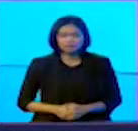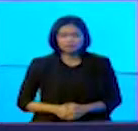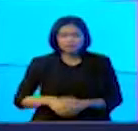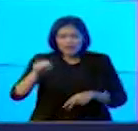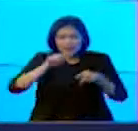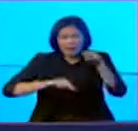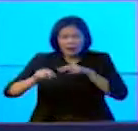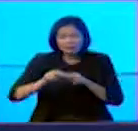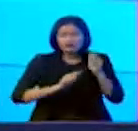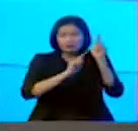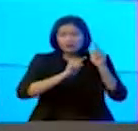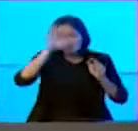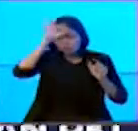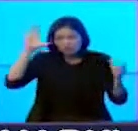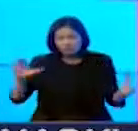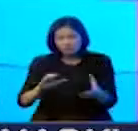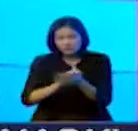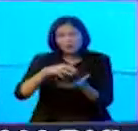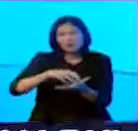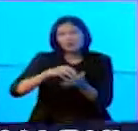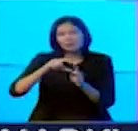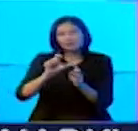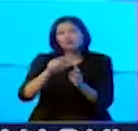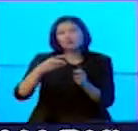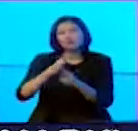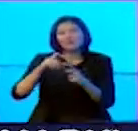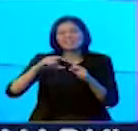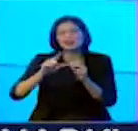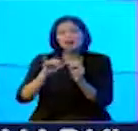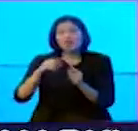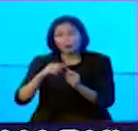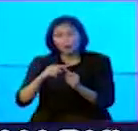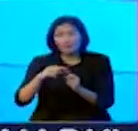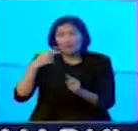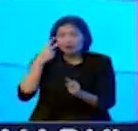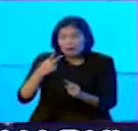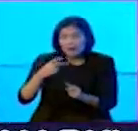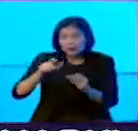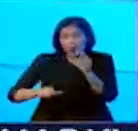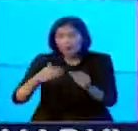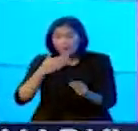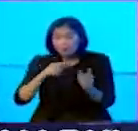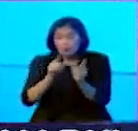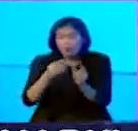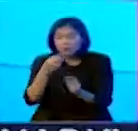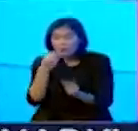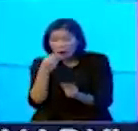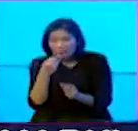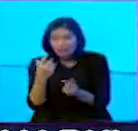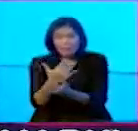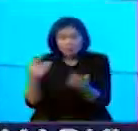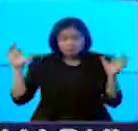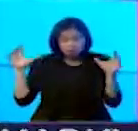Razia gabungan TNI Polri dan Satpol PP di kawasan banjir Kanal Timur, Duren Sawit, Jakarta Timur, petugas meminta para pembeli warung makan dan warga yang